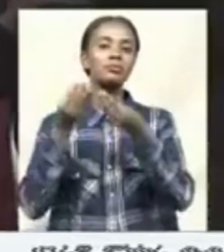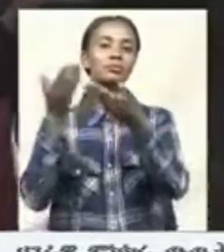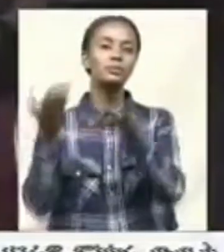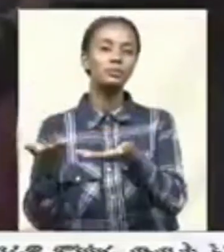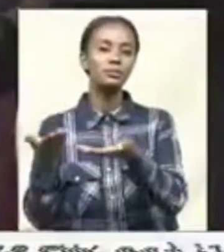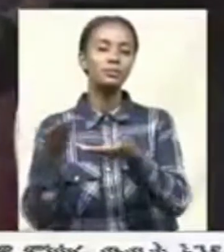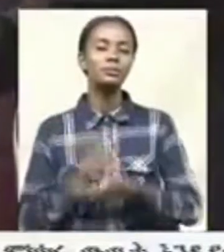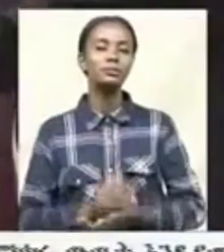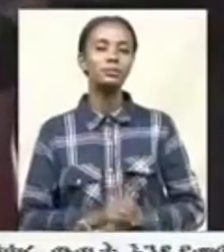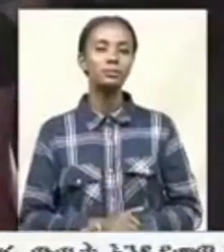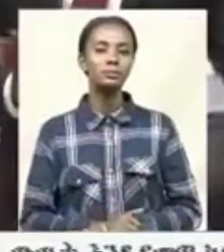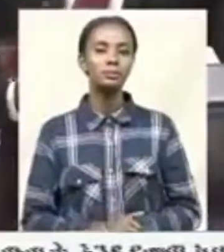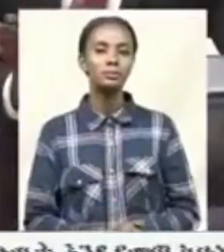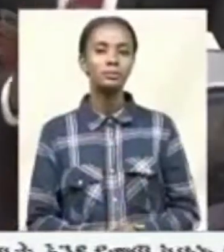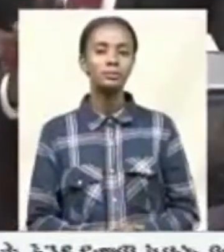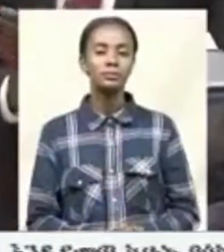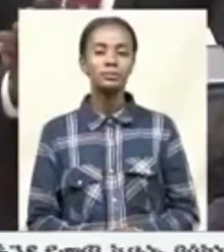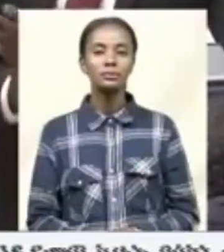አስረክቧል።